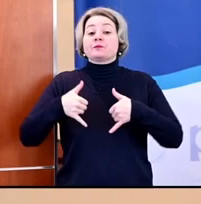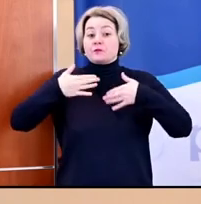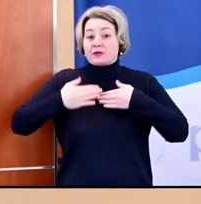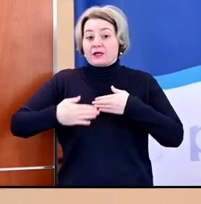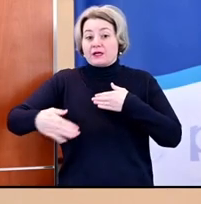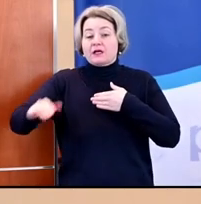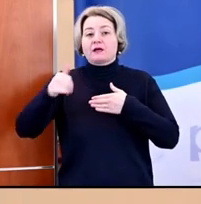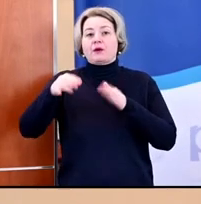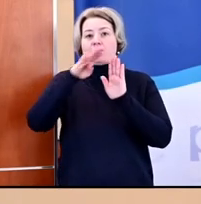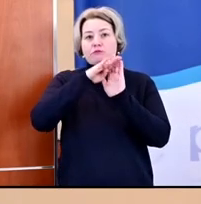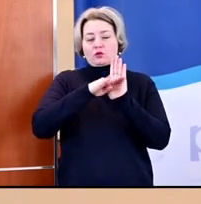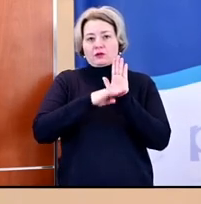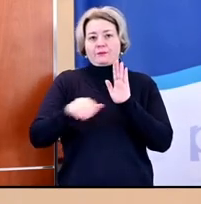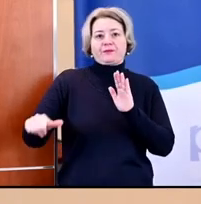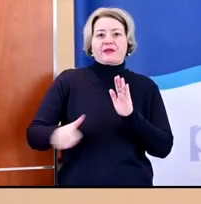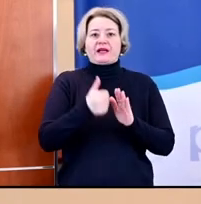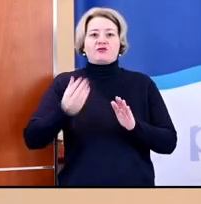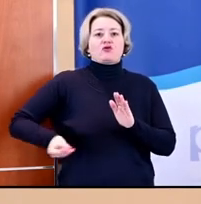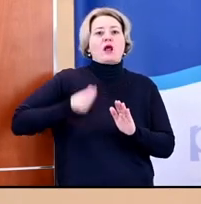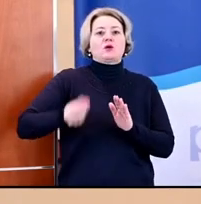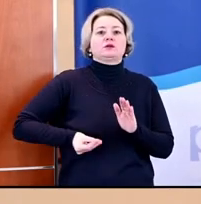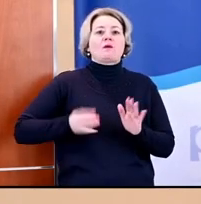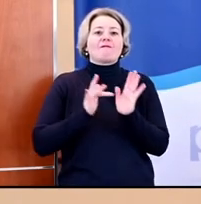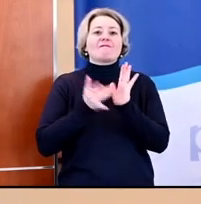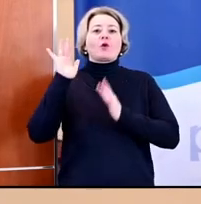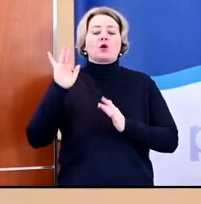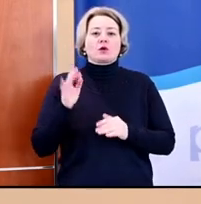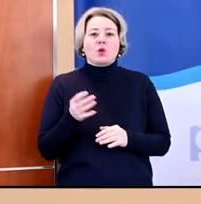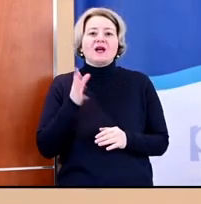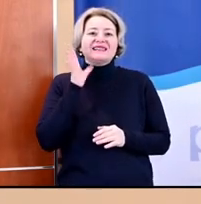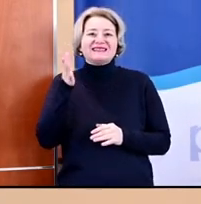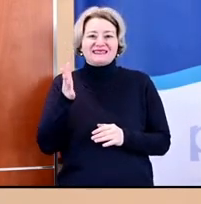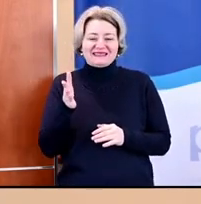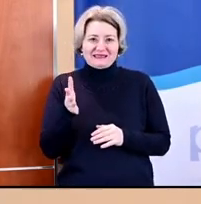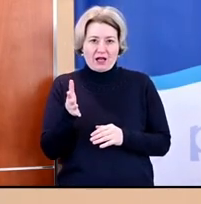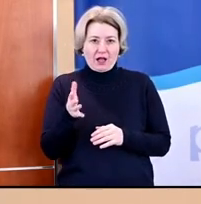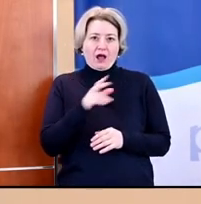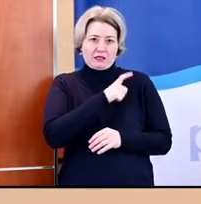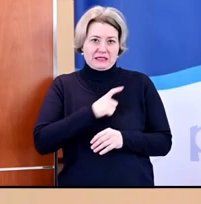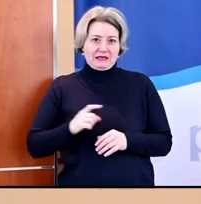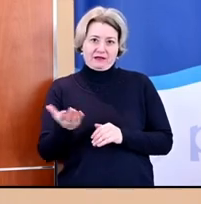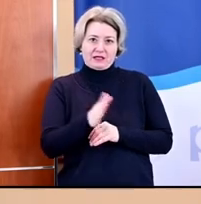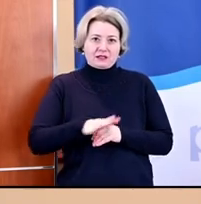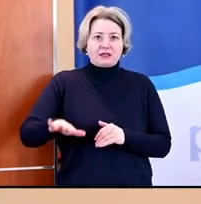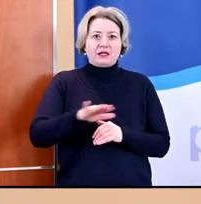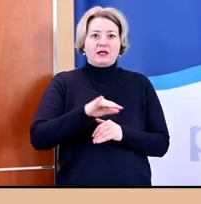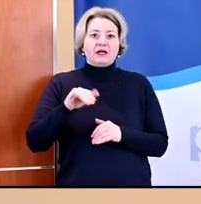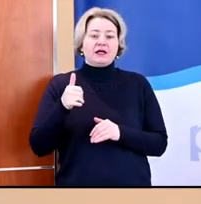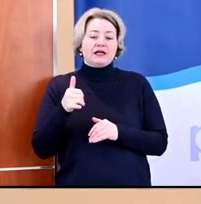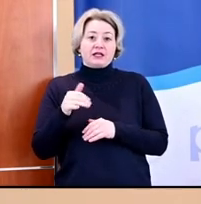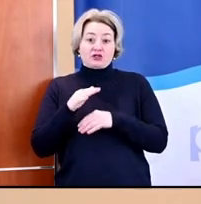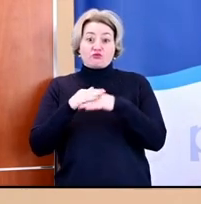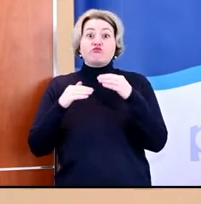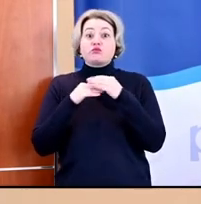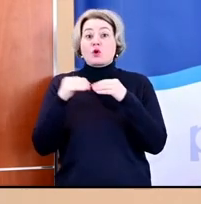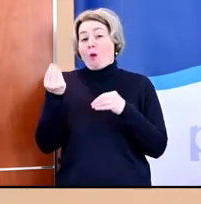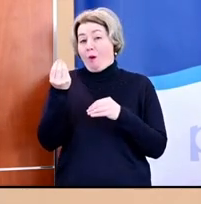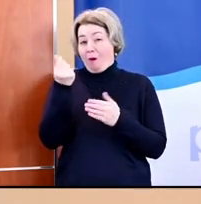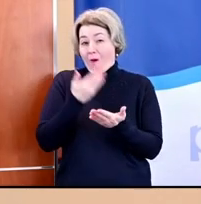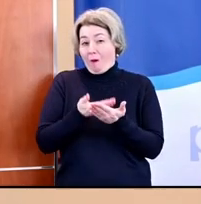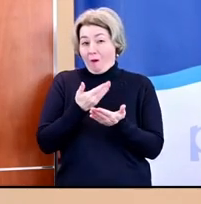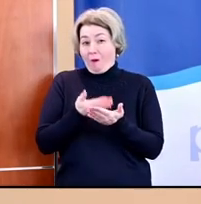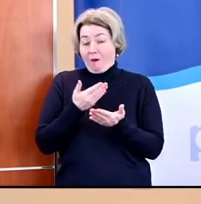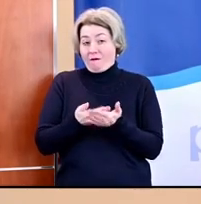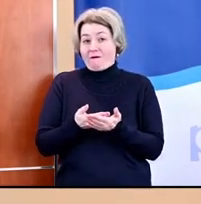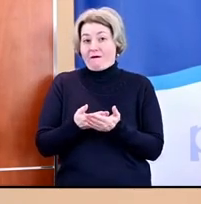első előadónk forró krisztina aki nem csak a nonprofit civil szféra de a forprofit vállalati szektor területén is